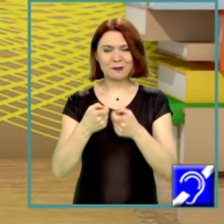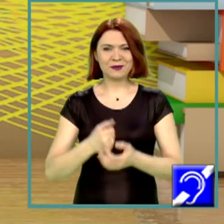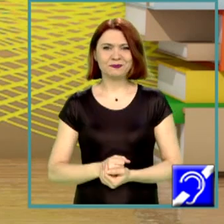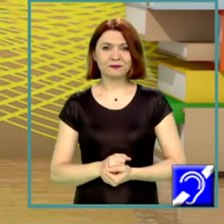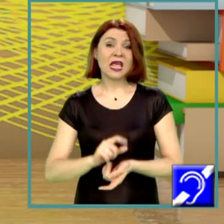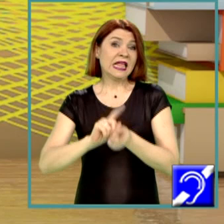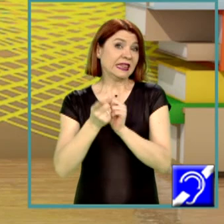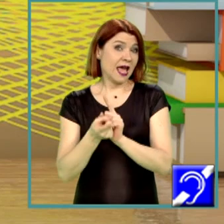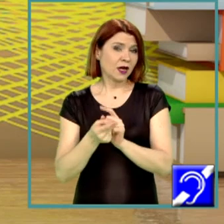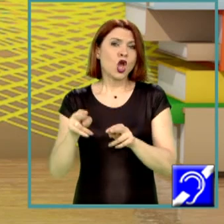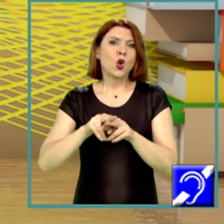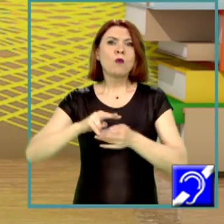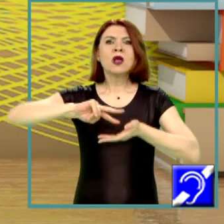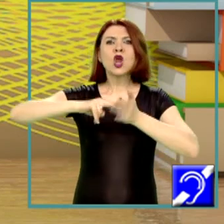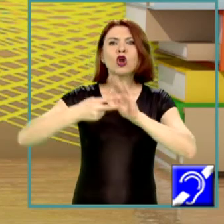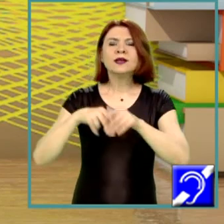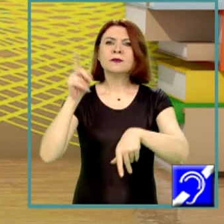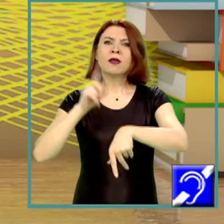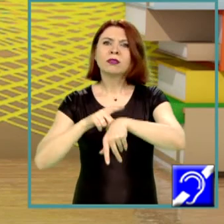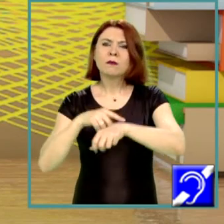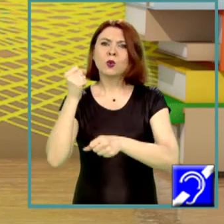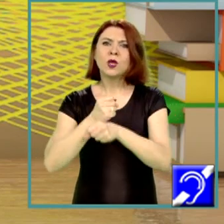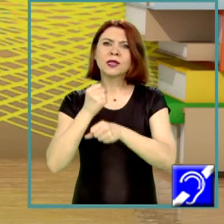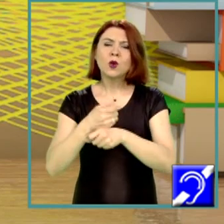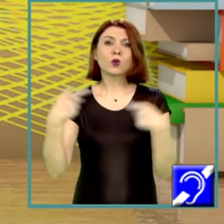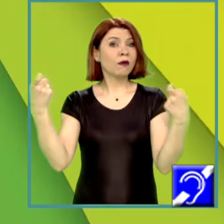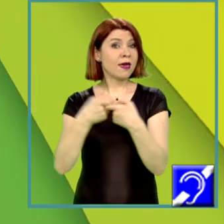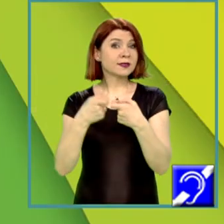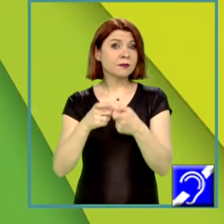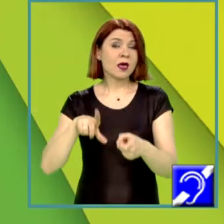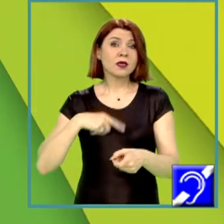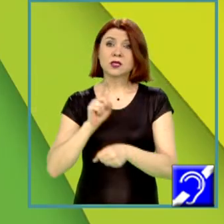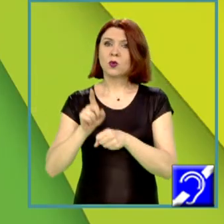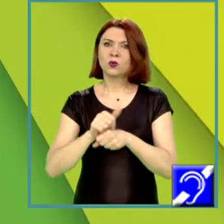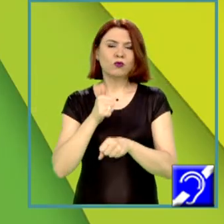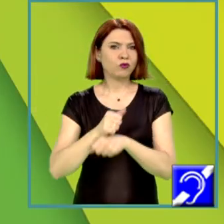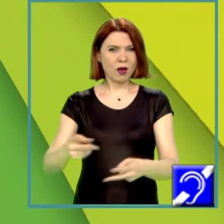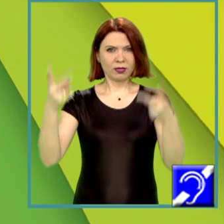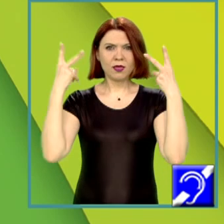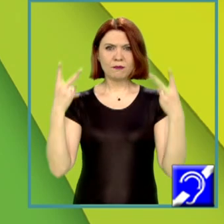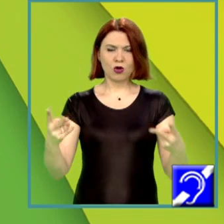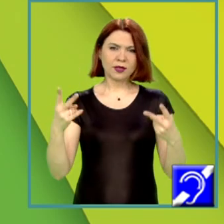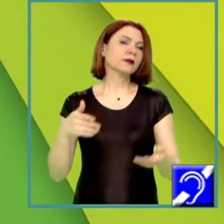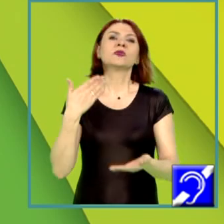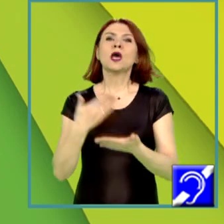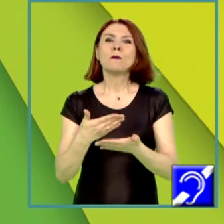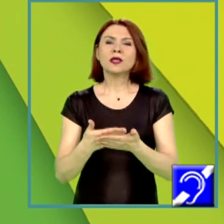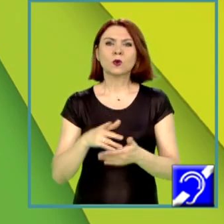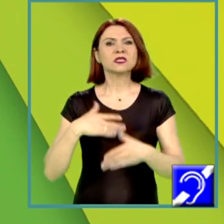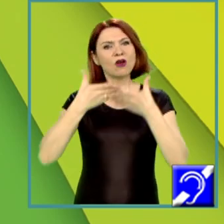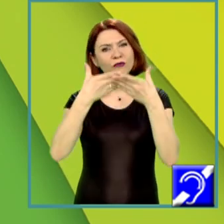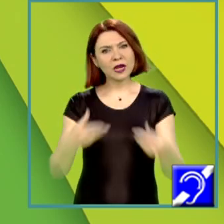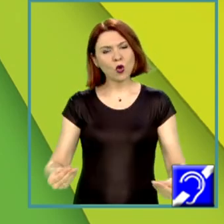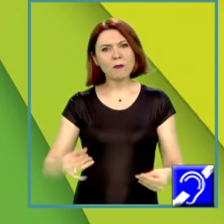Dar cum ne organizăm timpul de lucru pe durata examenului este un lucru foarte important De aceea vă